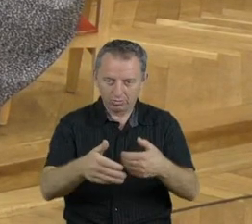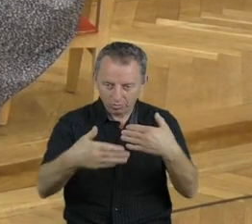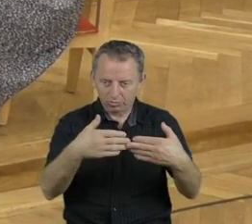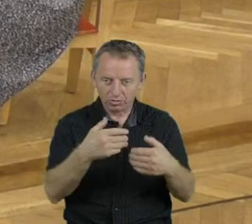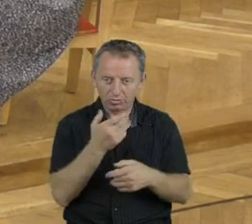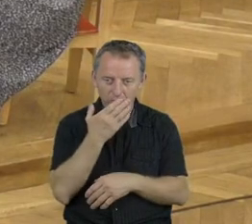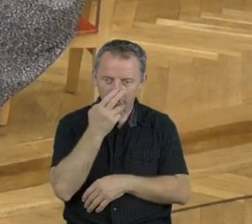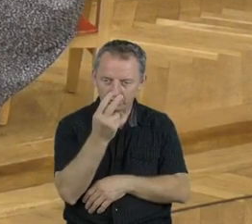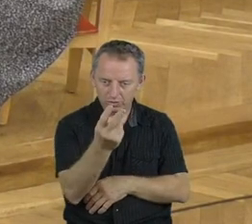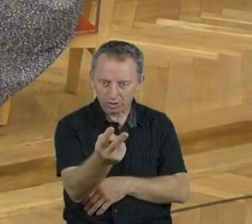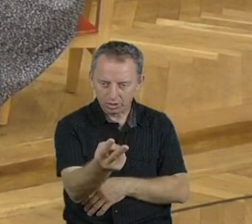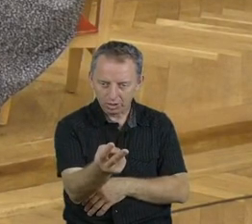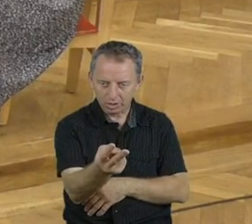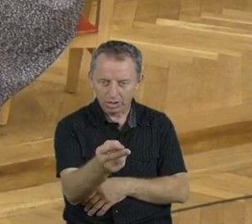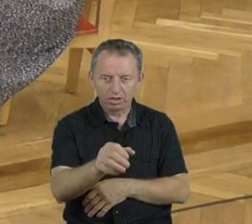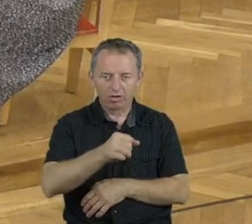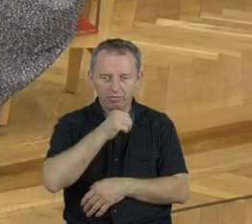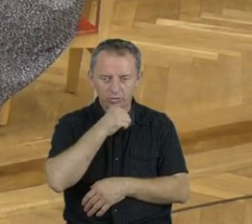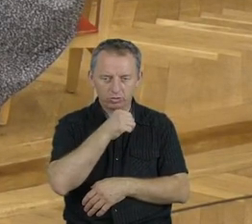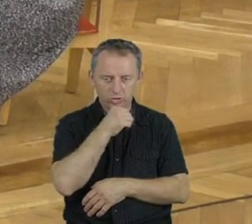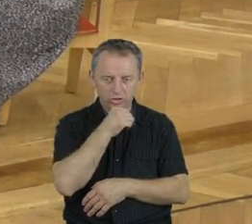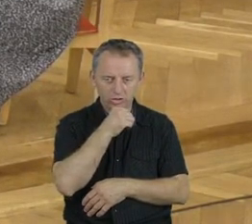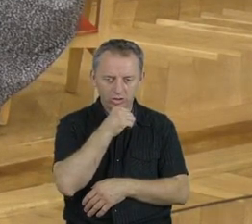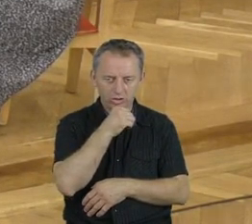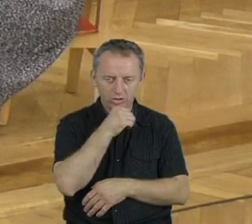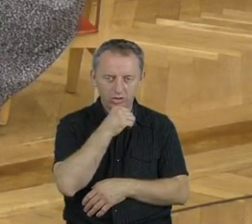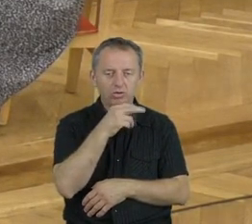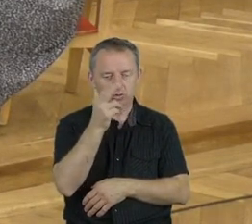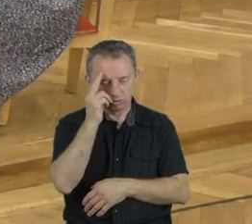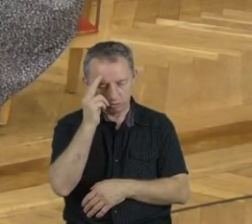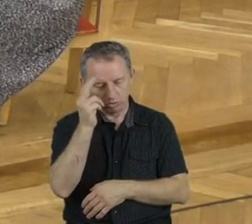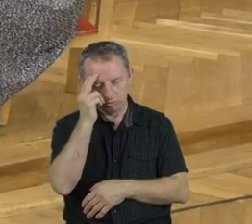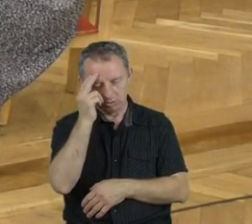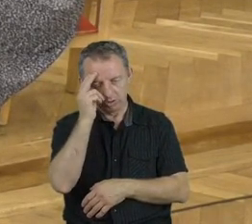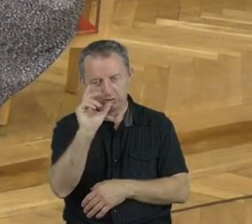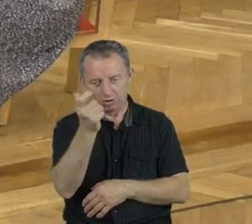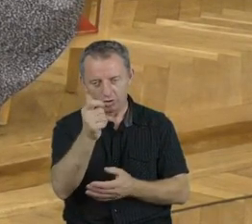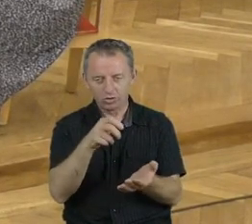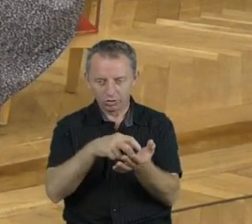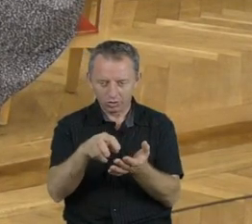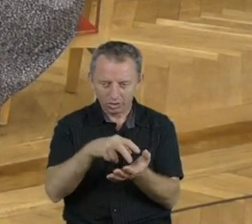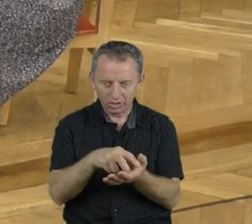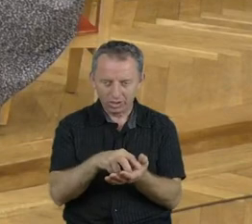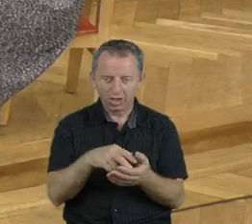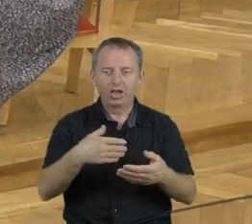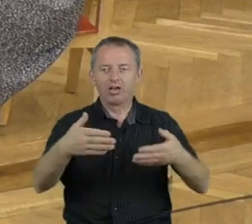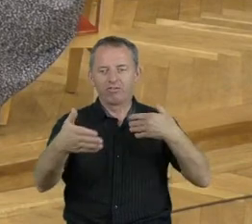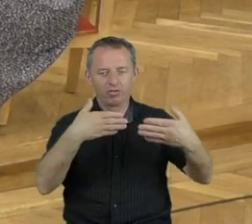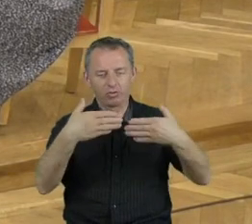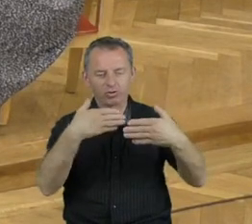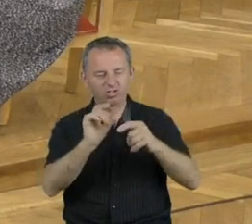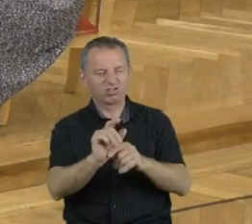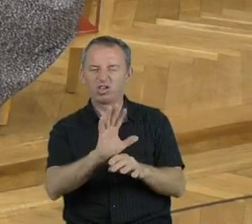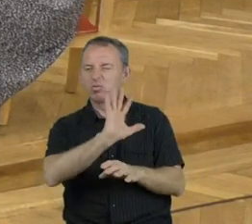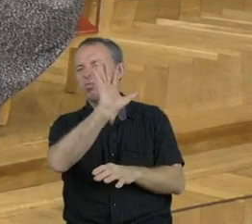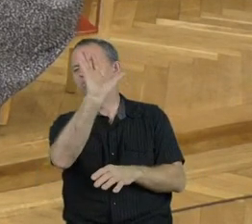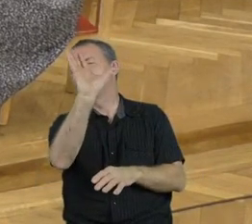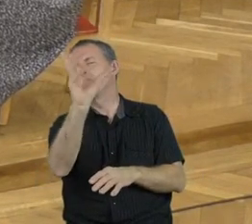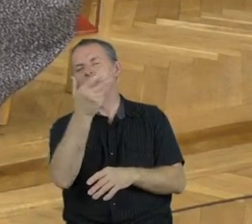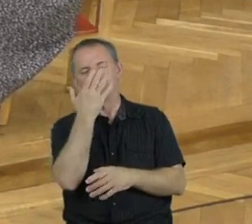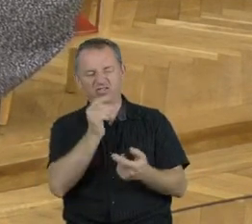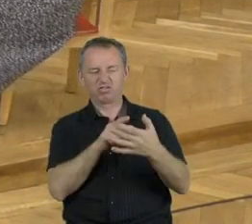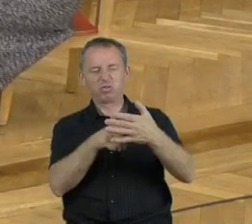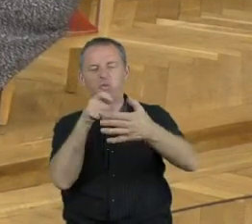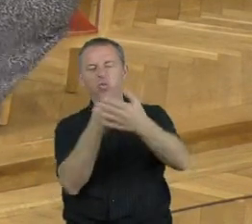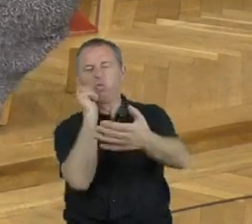patrzyli. A ten wnuczek już zrozumiał, o co chodzi. Ta furtka nie wyglądała wcale już tak pięknie,